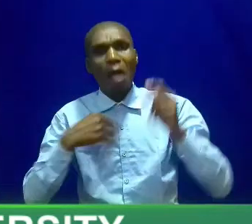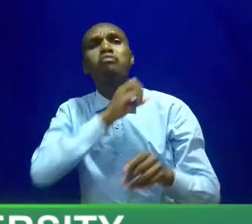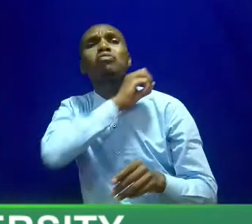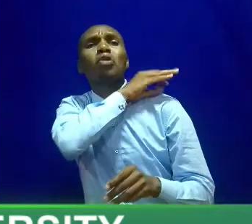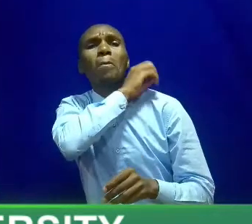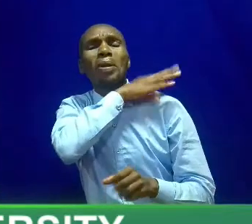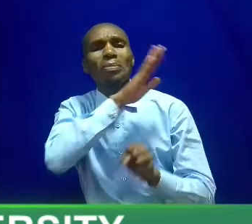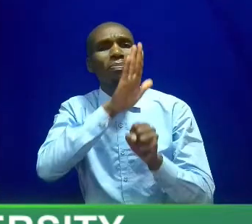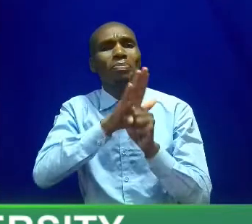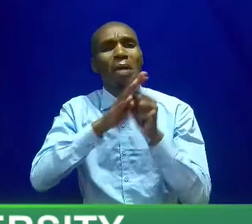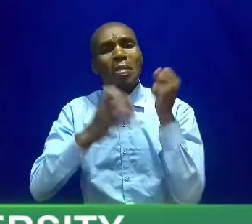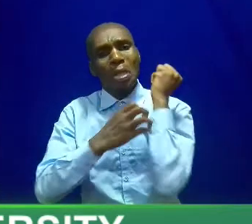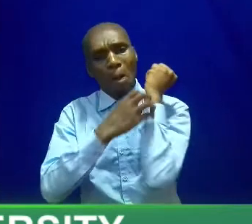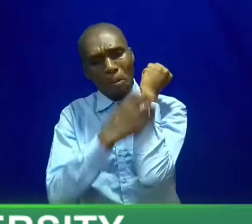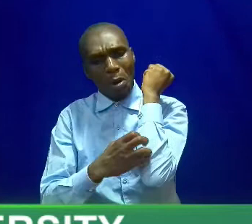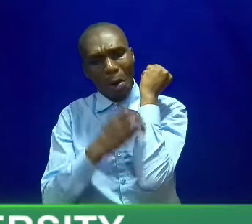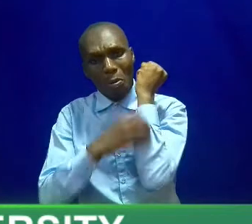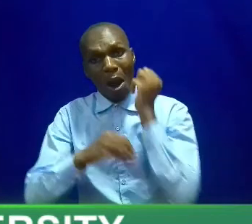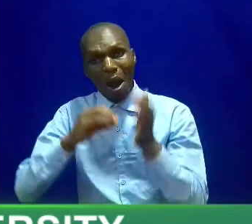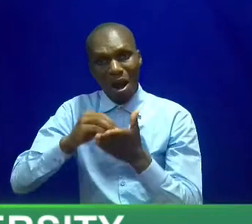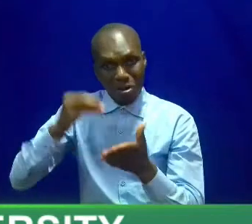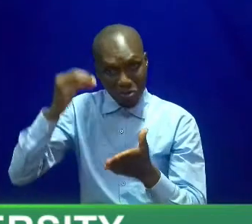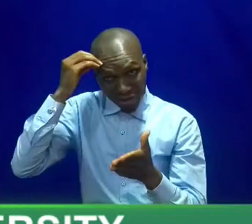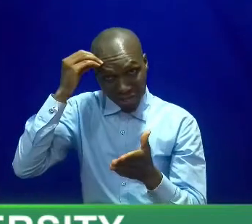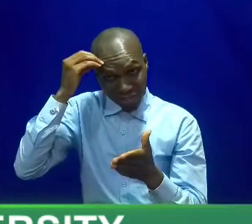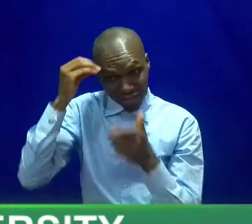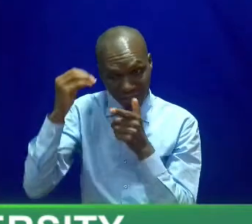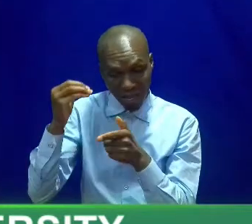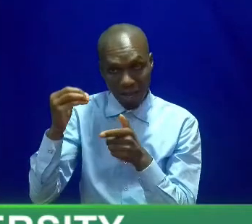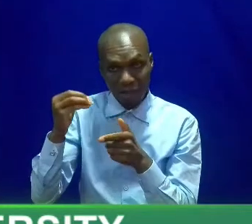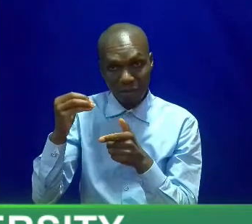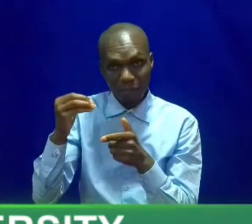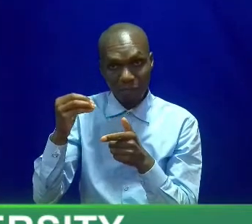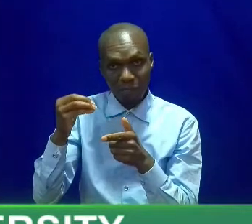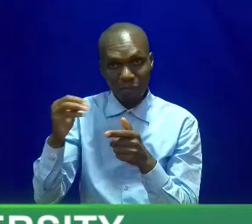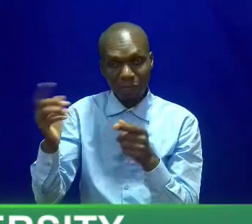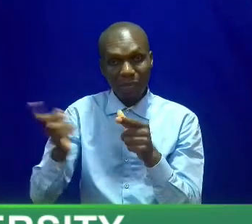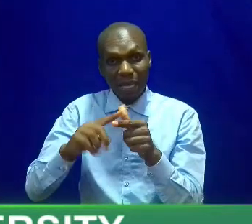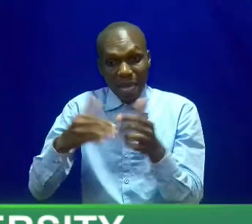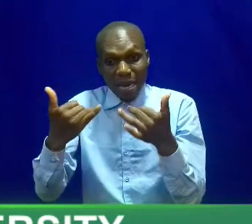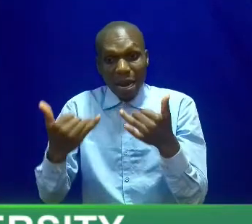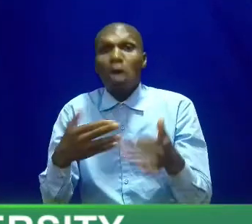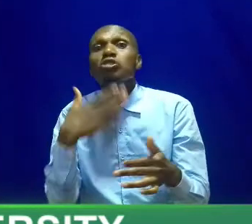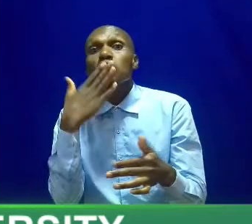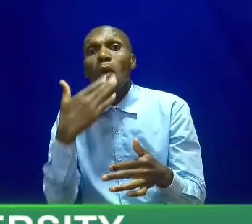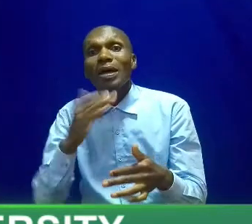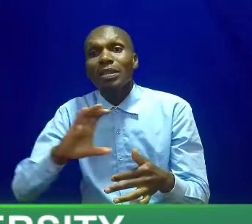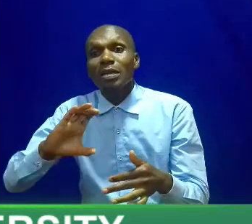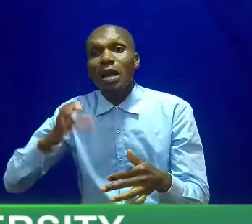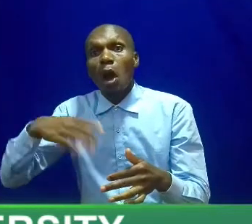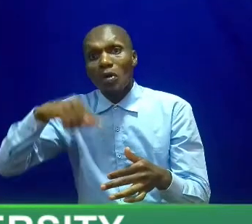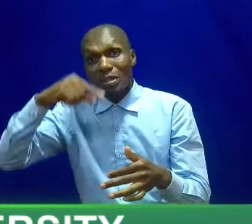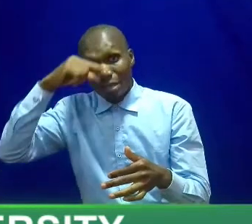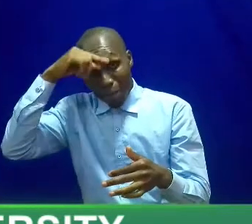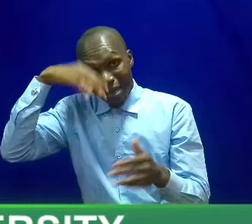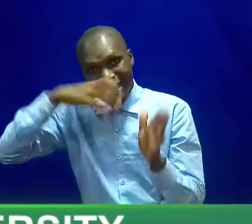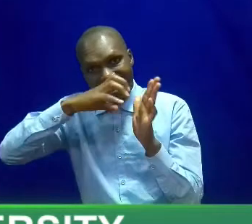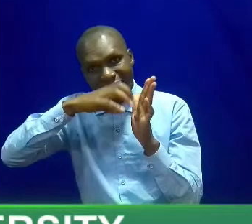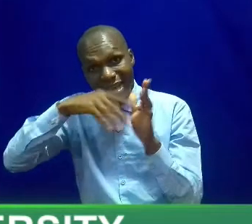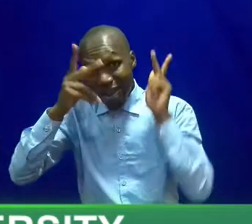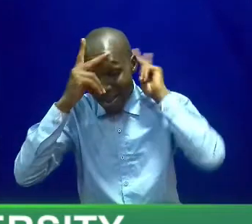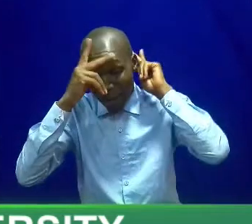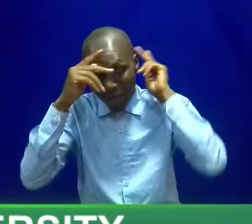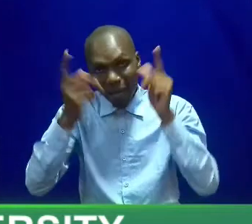masomo ase gosekerengo kya masomo ase ensemeyo nabona nigo baganiria serikali ya kaunti ya Kakamega kubwatirana